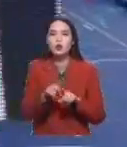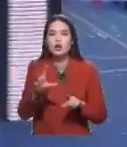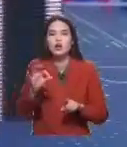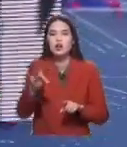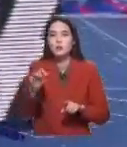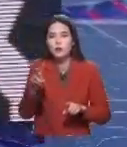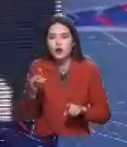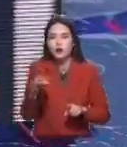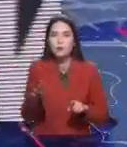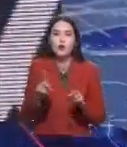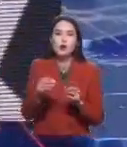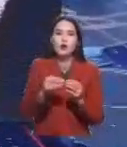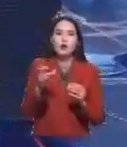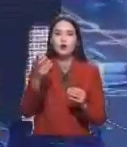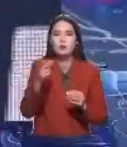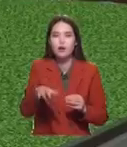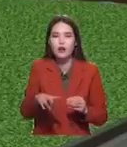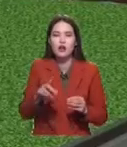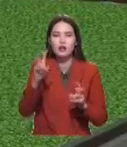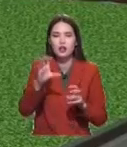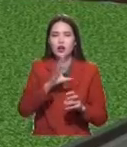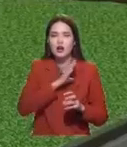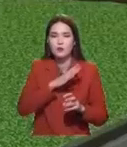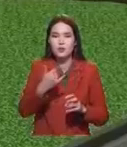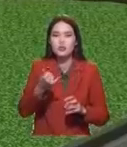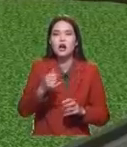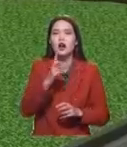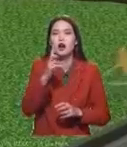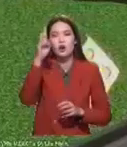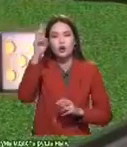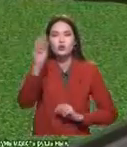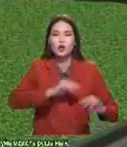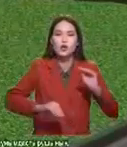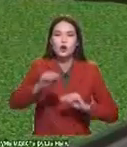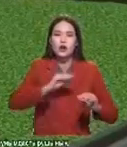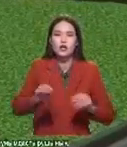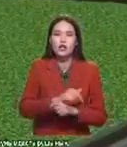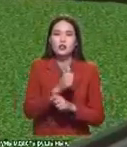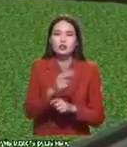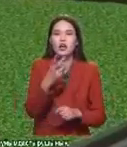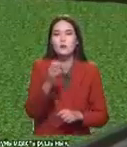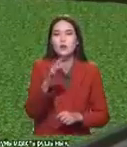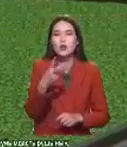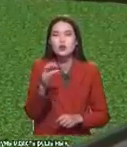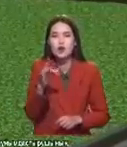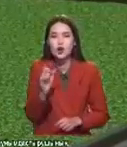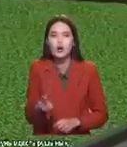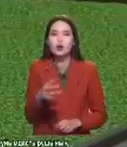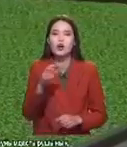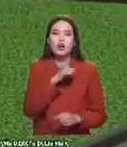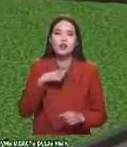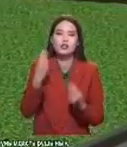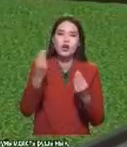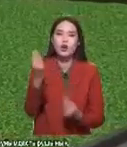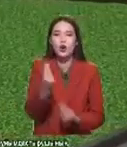минутында гол салып, дубль автор атанды. Ұлттық құраманың жартылай қорғаушысы Бахтиор Зайнуддинов Финляндияға қарсы ойында